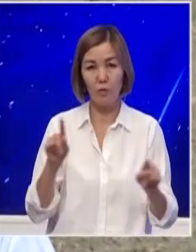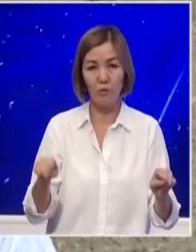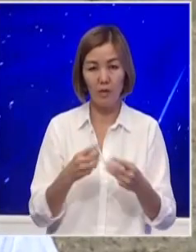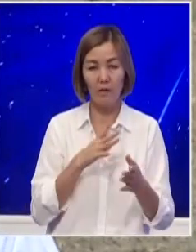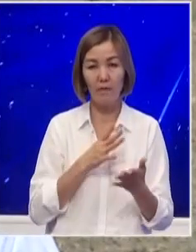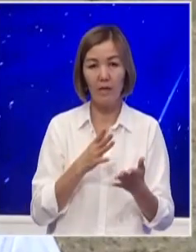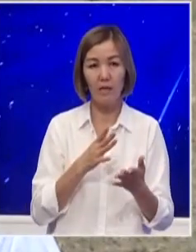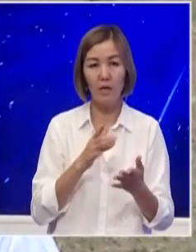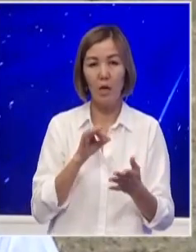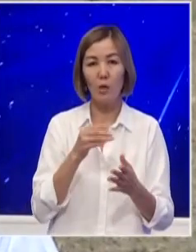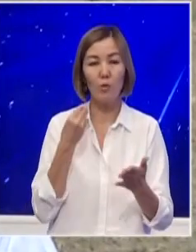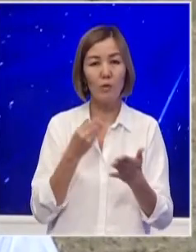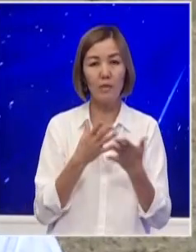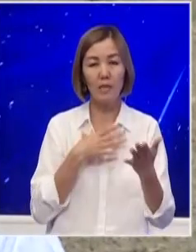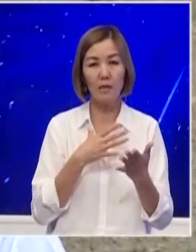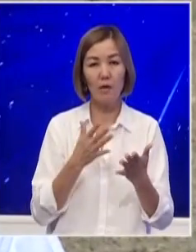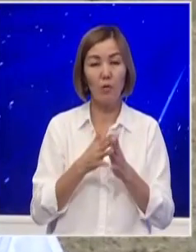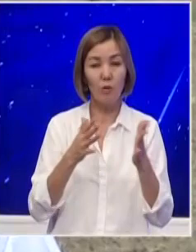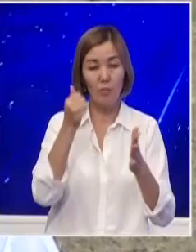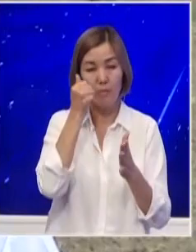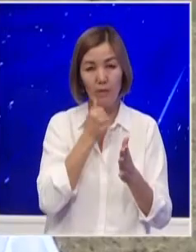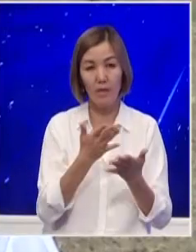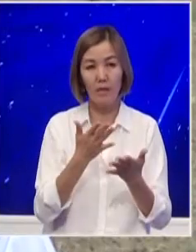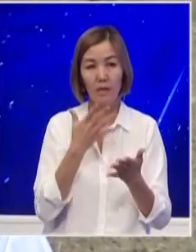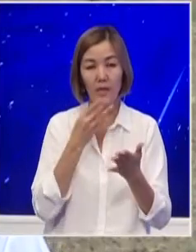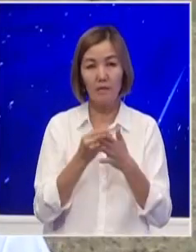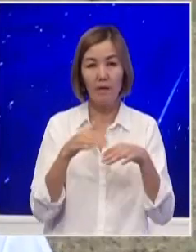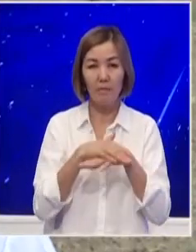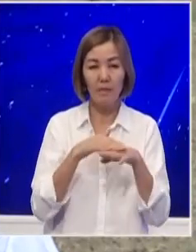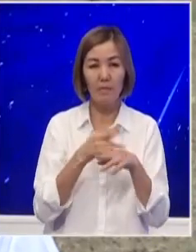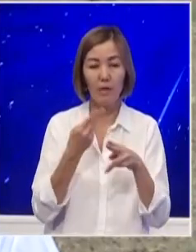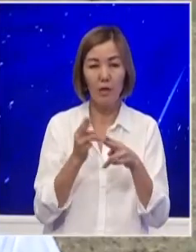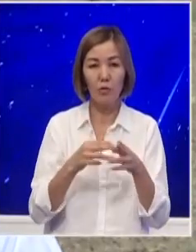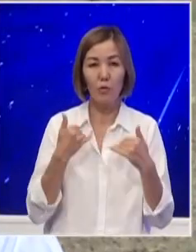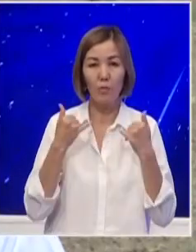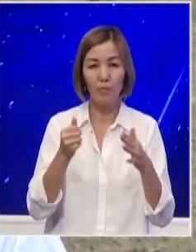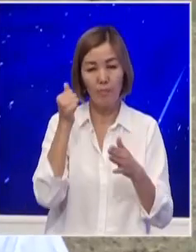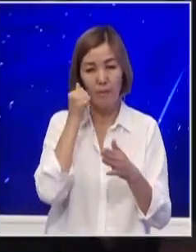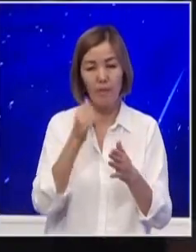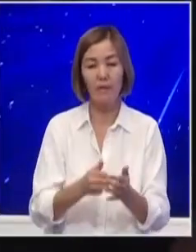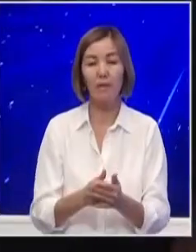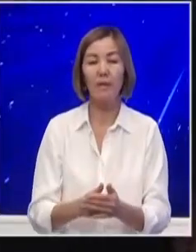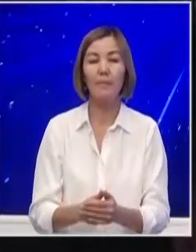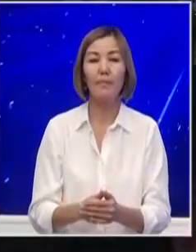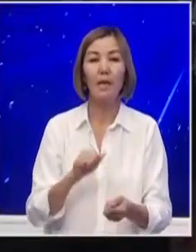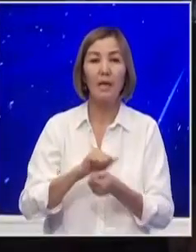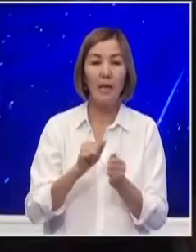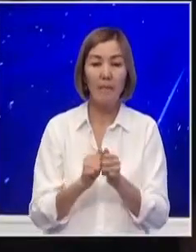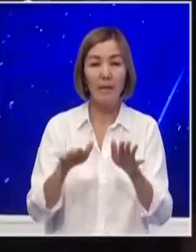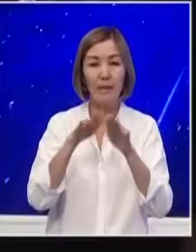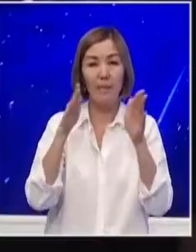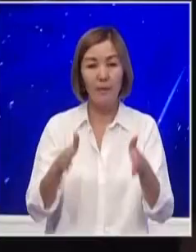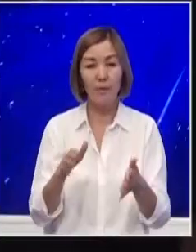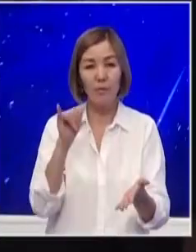становлении. Его роль неоценима. Выражаю огромную благодарность своим землякам, которые увековечили его память. Каменное изваяние в честь